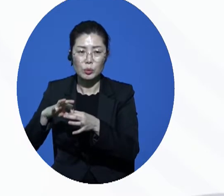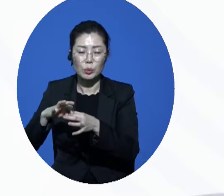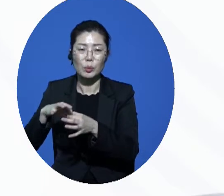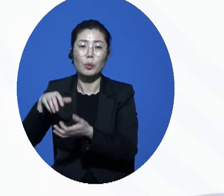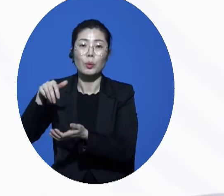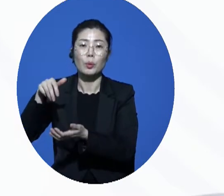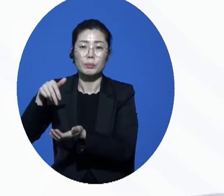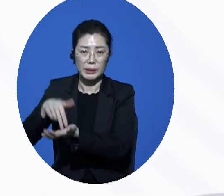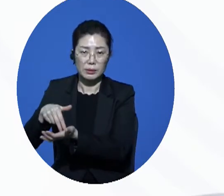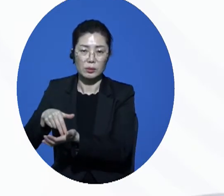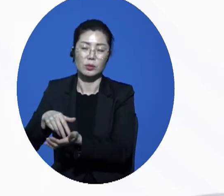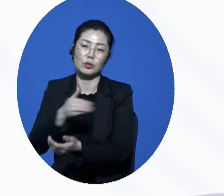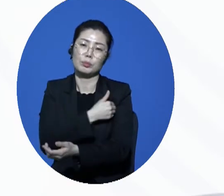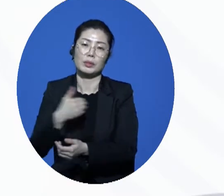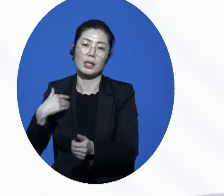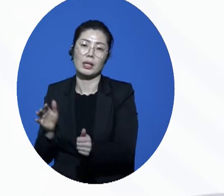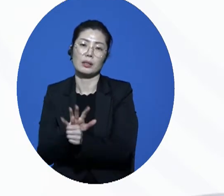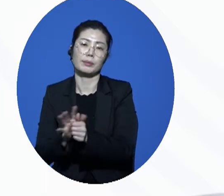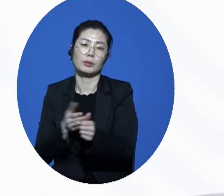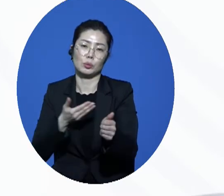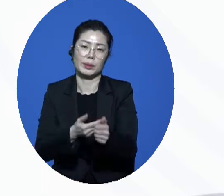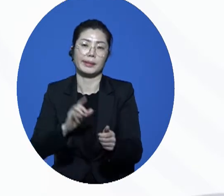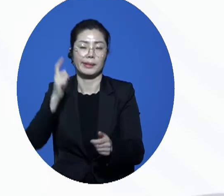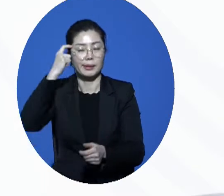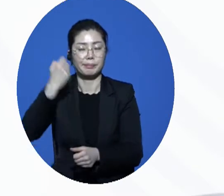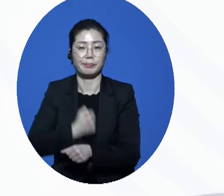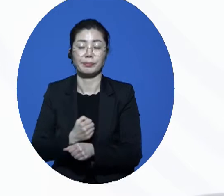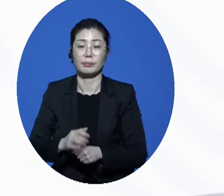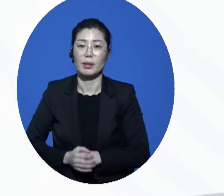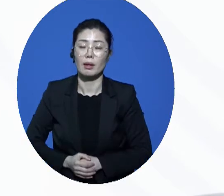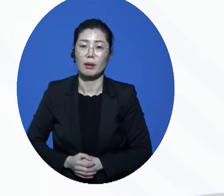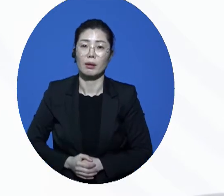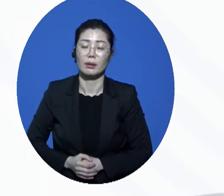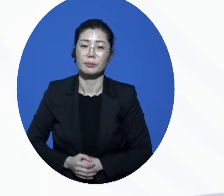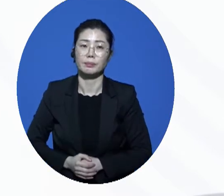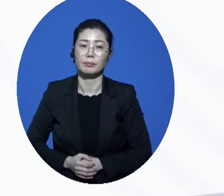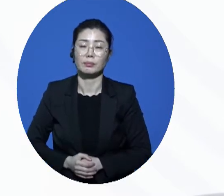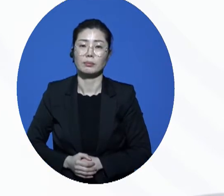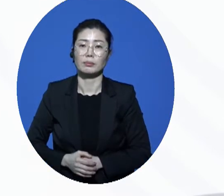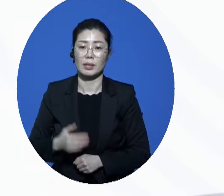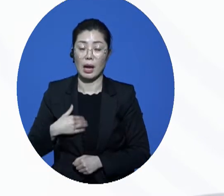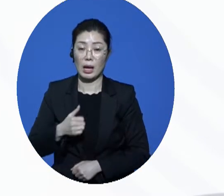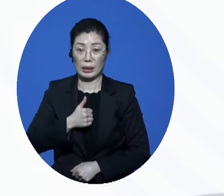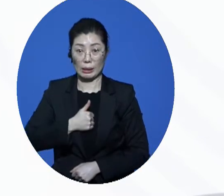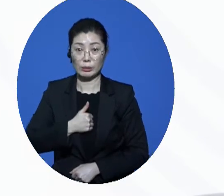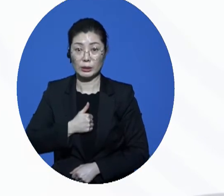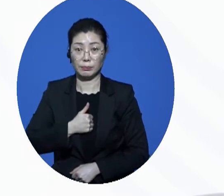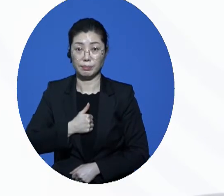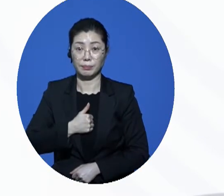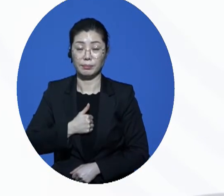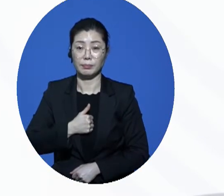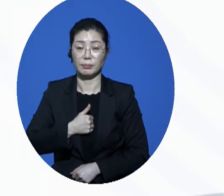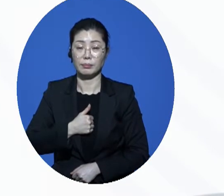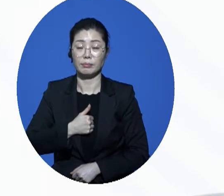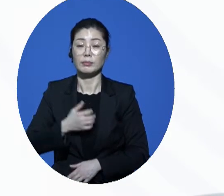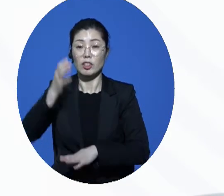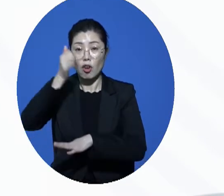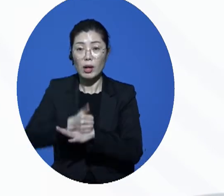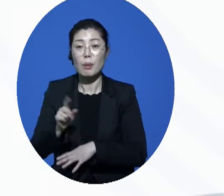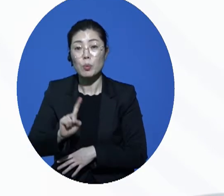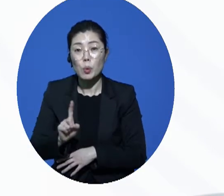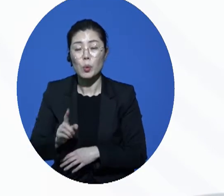있습니다. 저희가도 어떻게 보면 연대로서 상당히 자부심을 느끼는 결과 중에